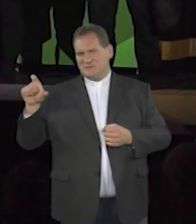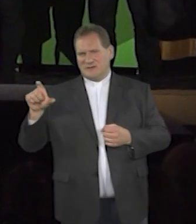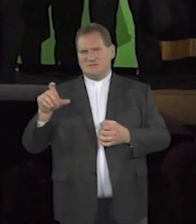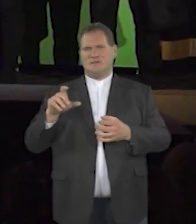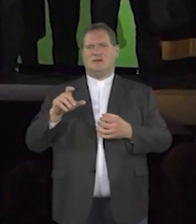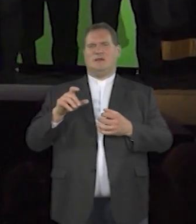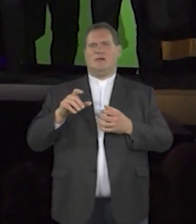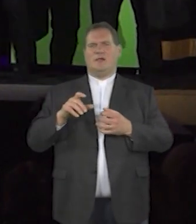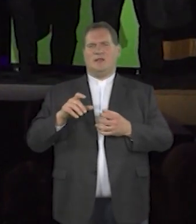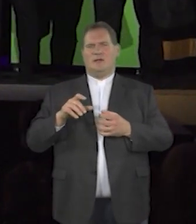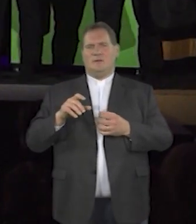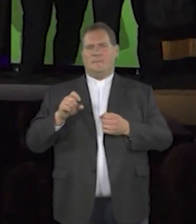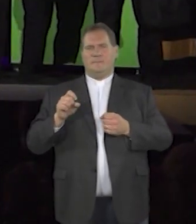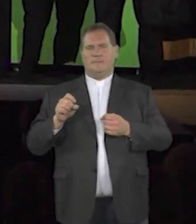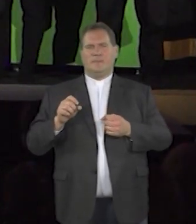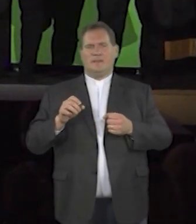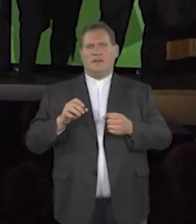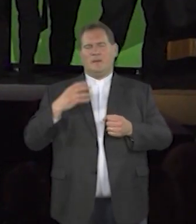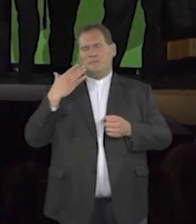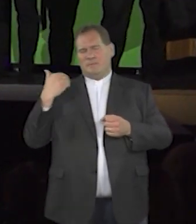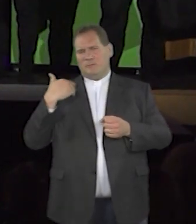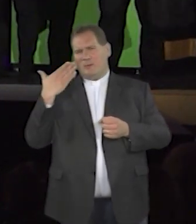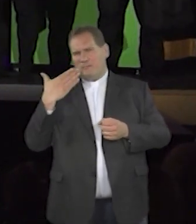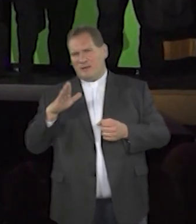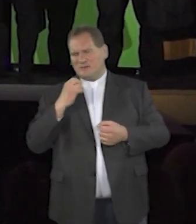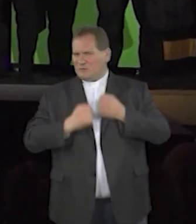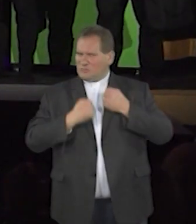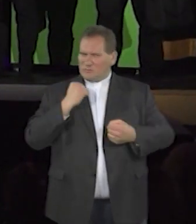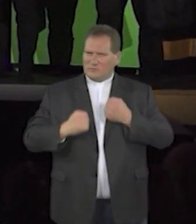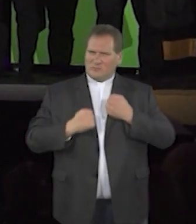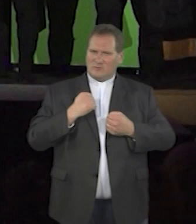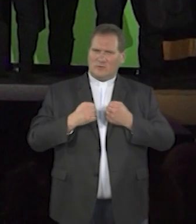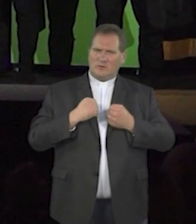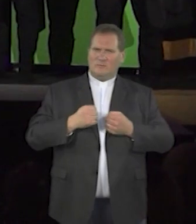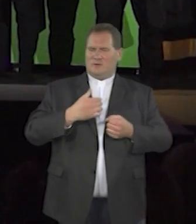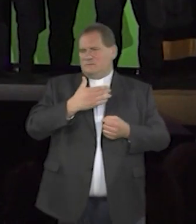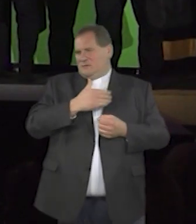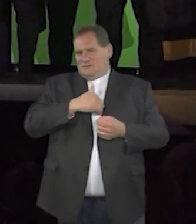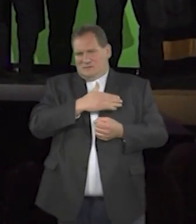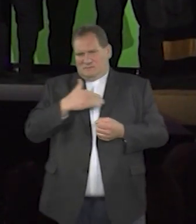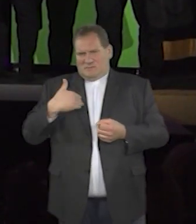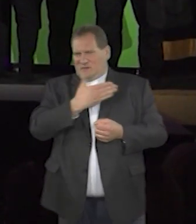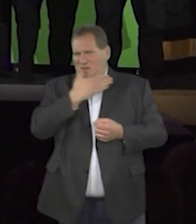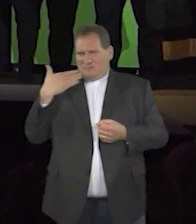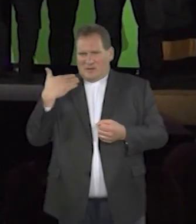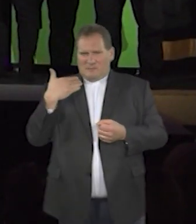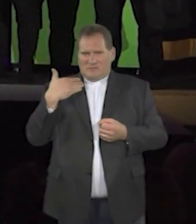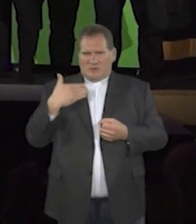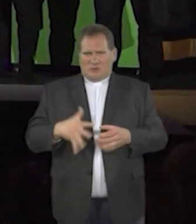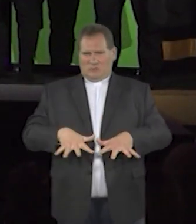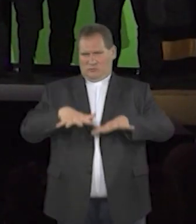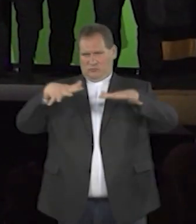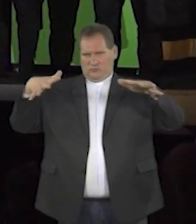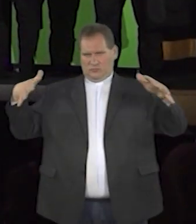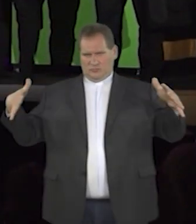o tym COVID-zie, to po pierwsze. Po drugie, było bardzo trudno, dlatego że no, nie mamy tej zawodowej sceny teatralnej w Piotrkowie, ale mamy wspaniałych przyjaciół, którzy pomogli